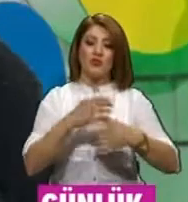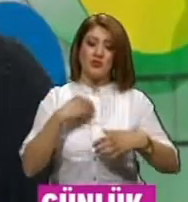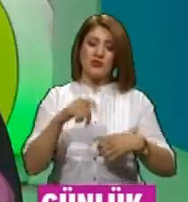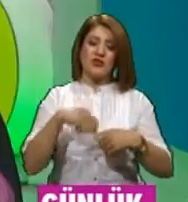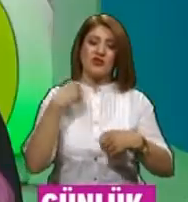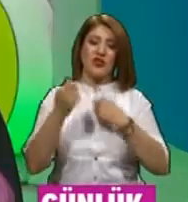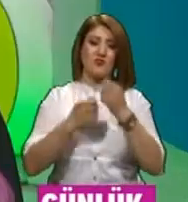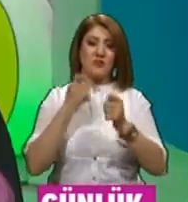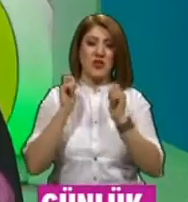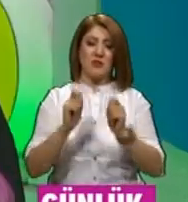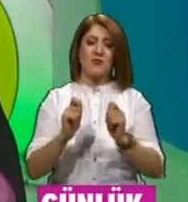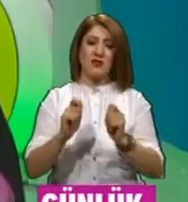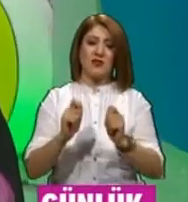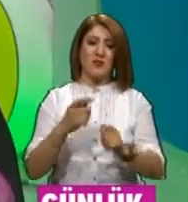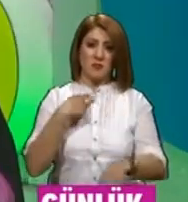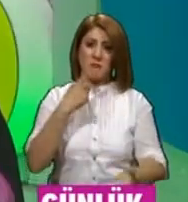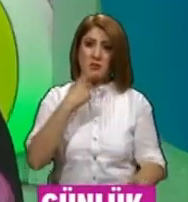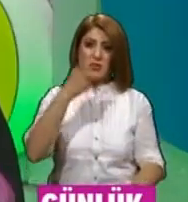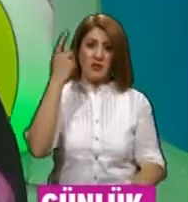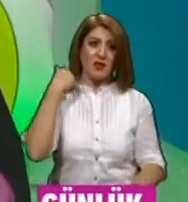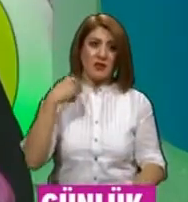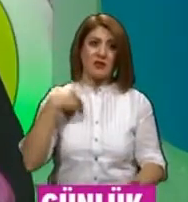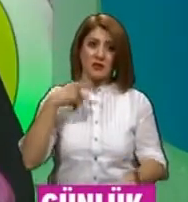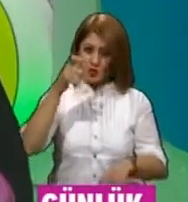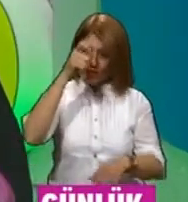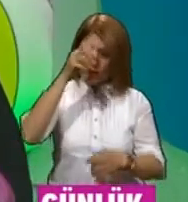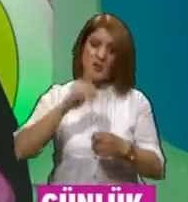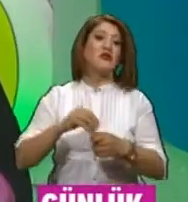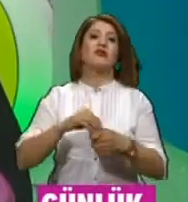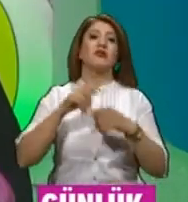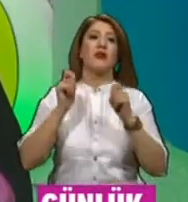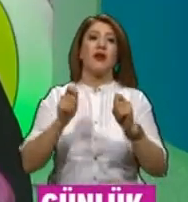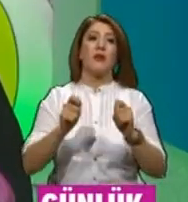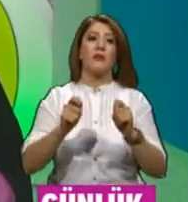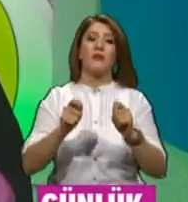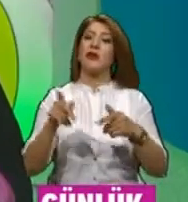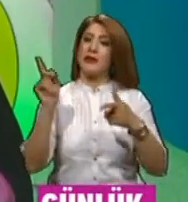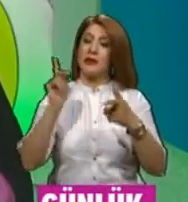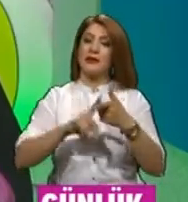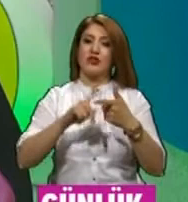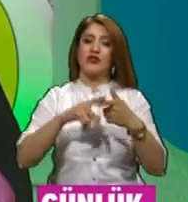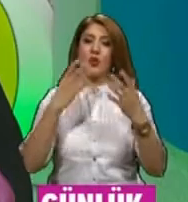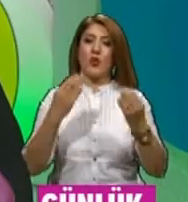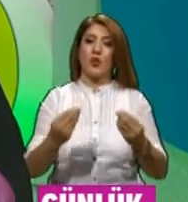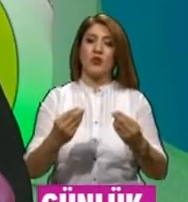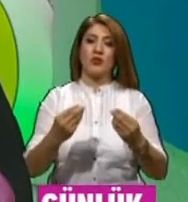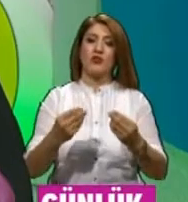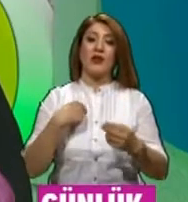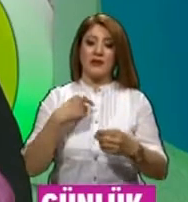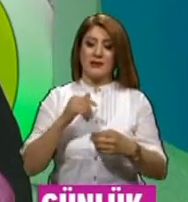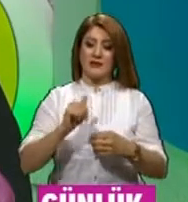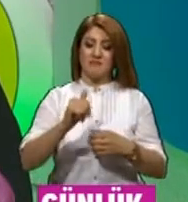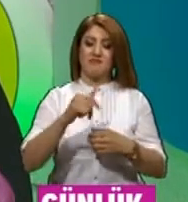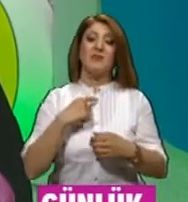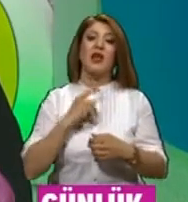sene bir şampiyona yapıldı Türkiye'de. Güzel. Türkiye şampiyonası yapıldı. Evet. İkincisi de yapılacak. Önümüzdeki günlerde